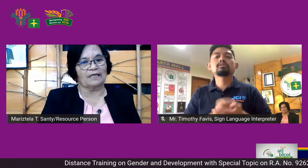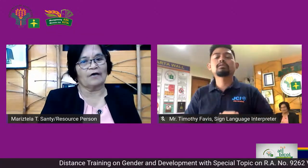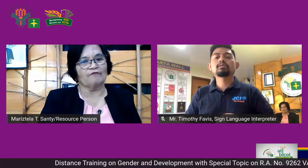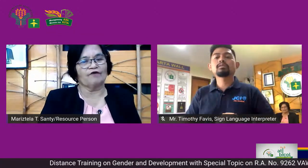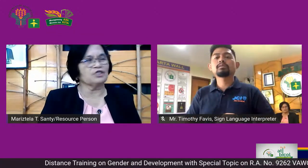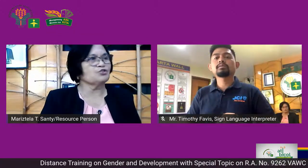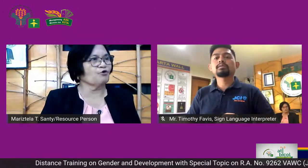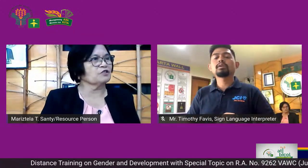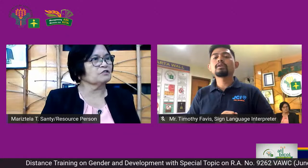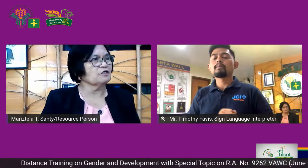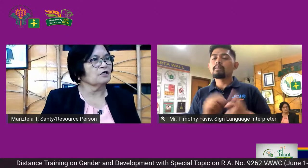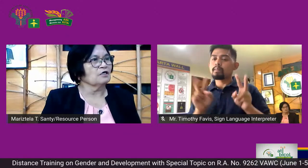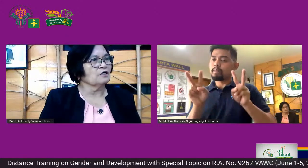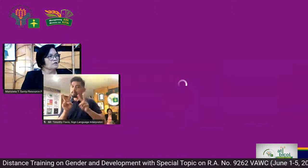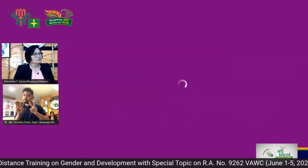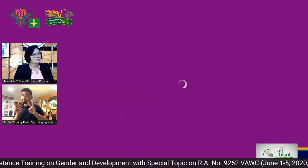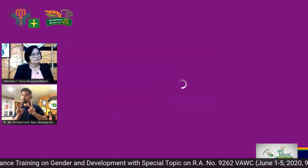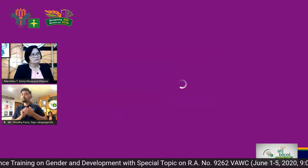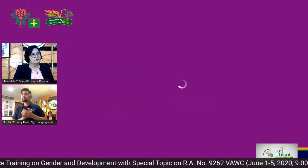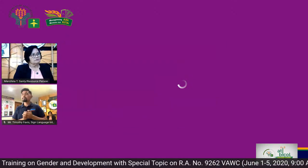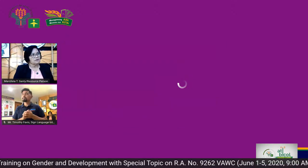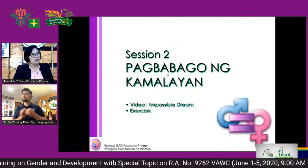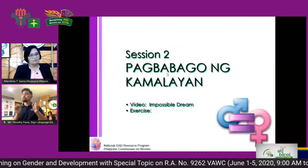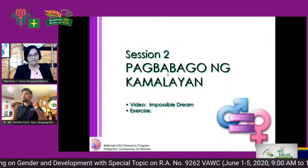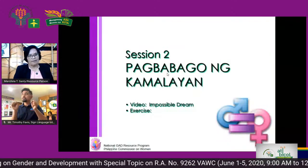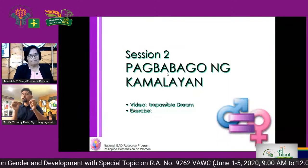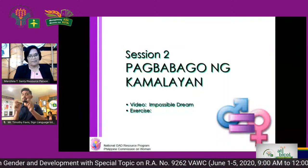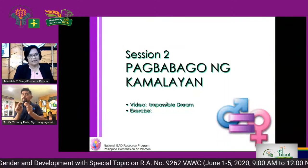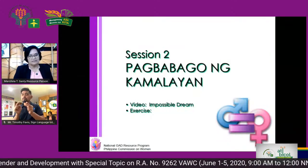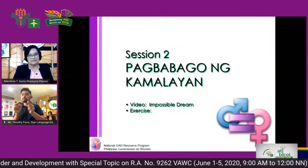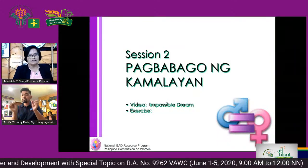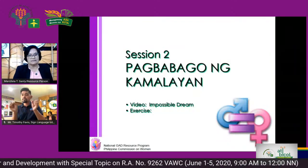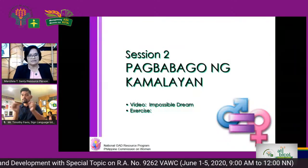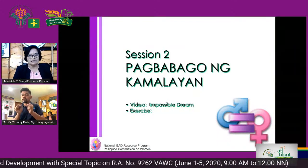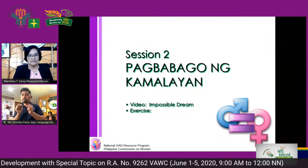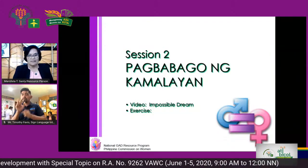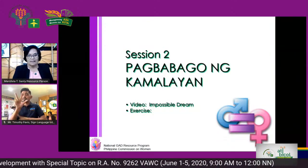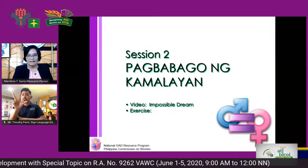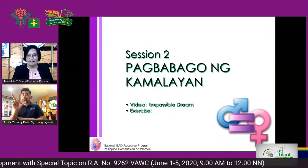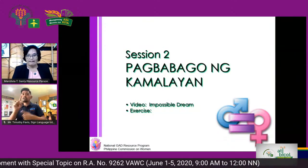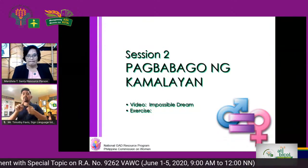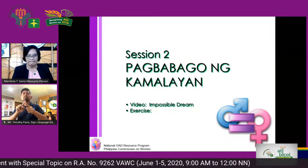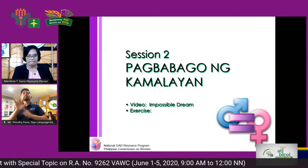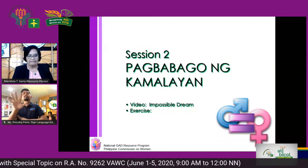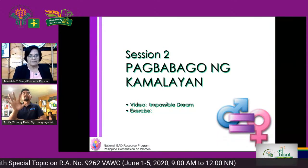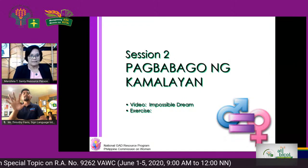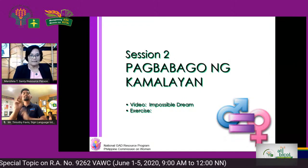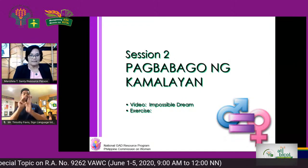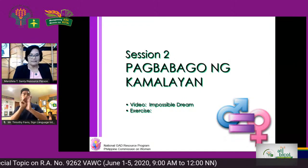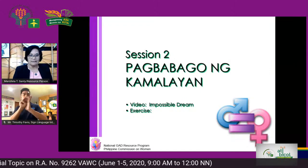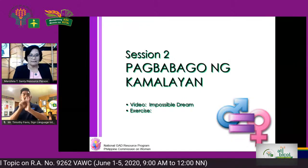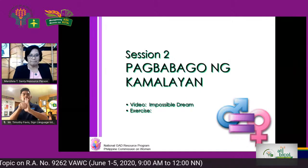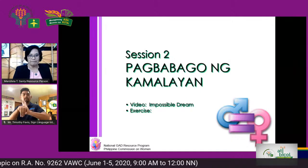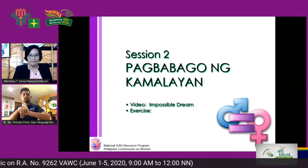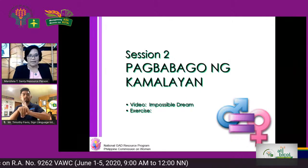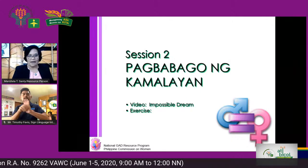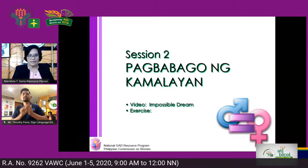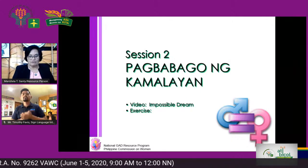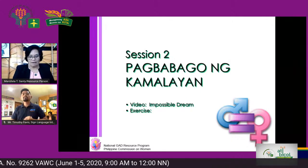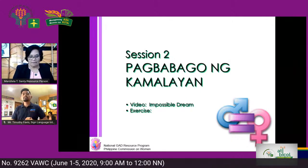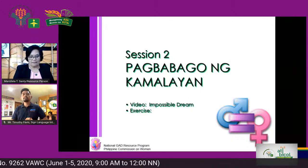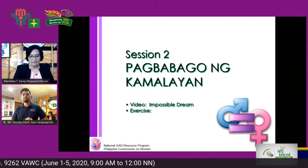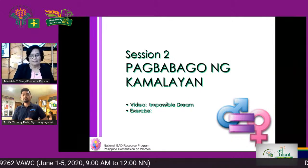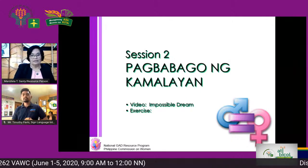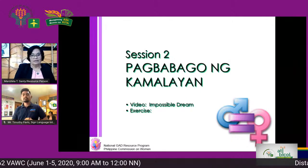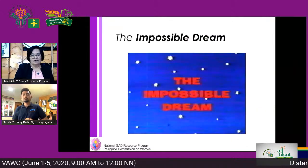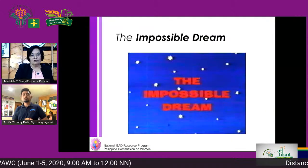ano na lang tayo, very short, 3 to 5 minutes. Kasi